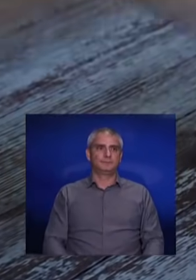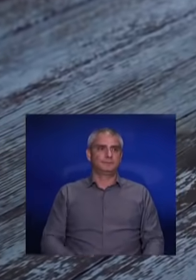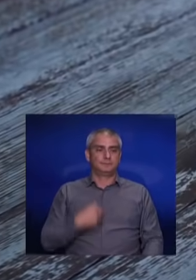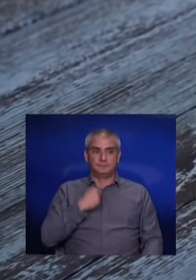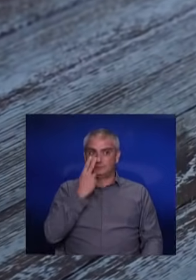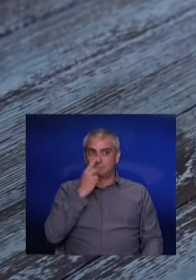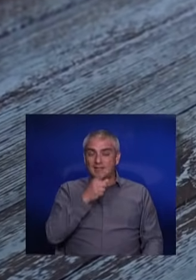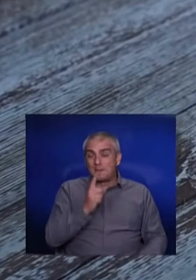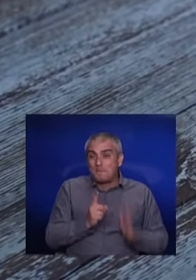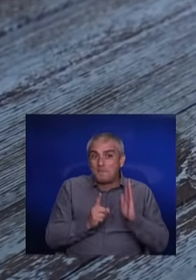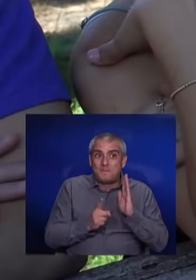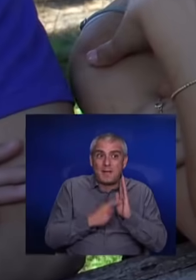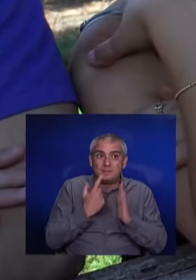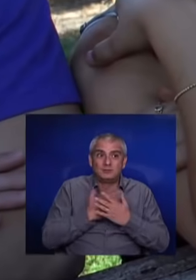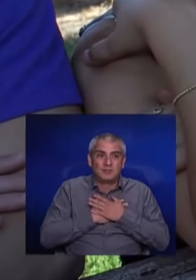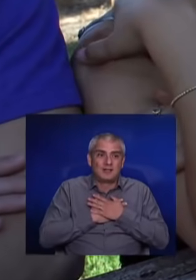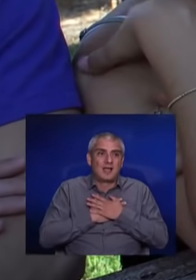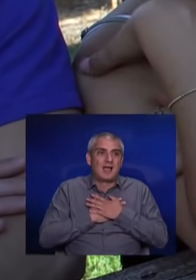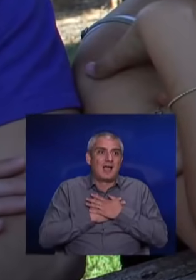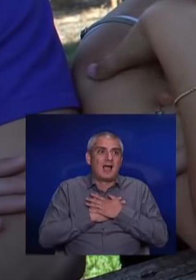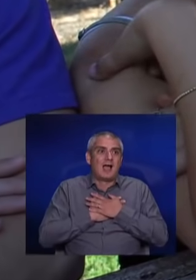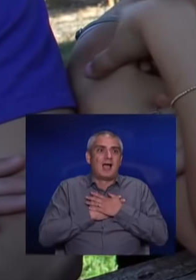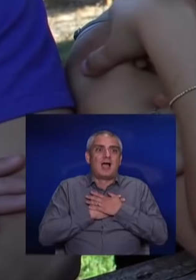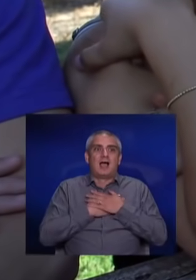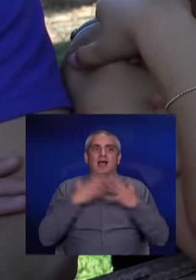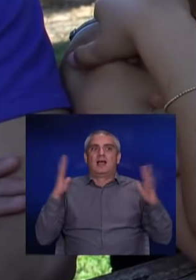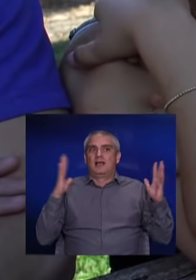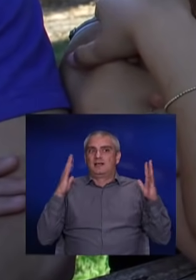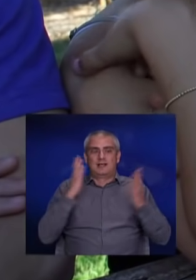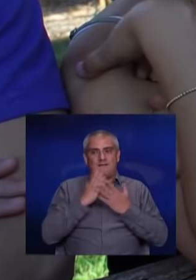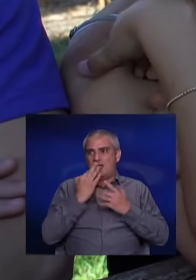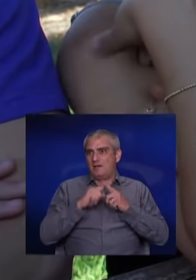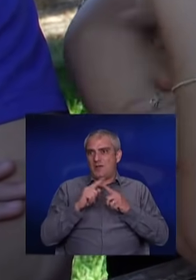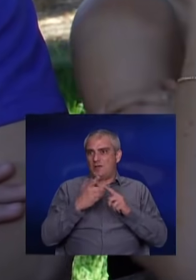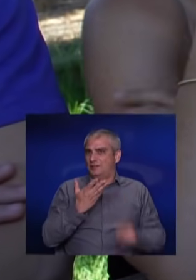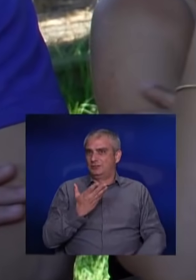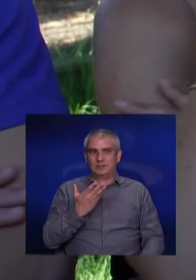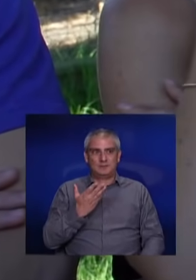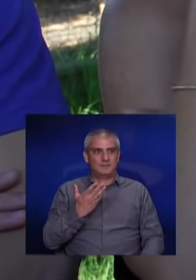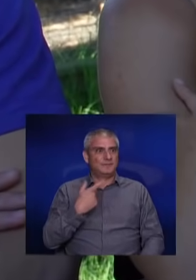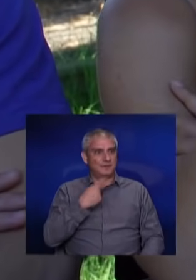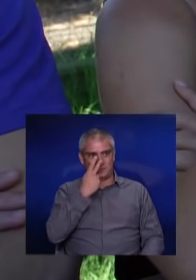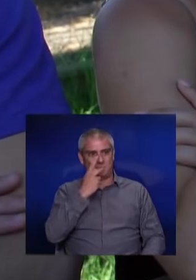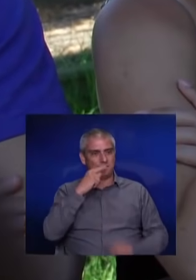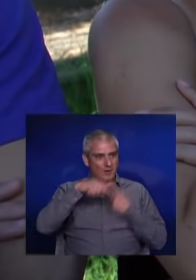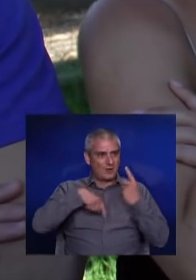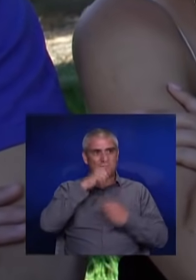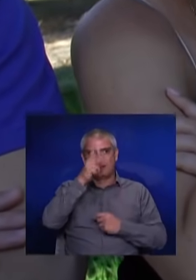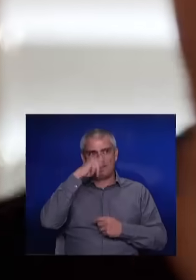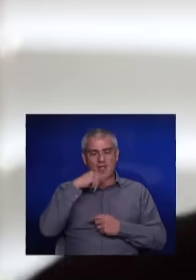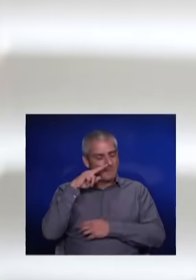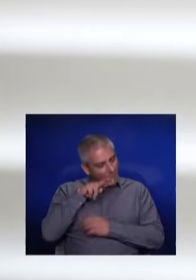כשראיתי את זה בפעם הראשונה, זה היה... זה כבר כמה חודשים. והם רואים את זה בלופים, היא ואבא